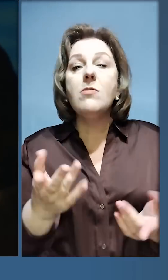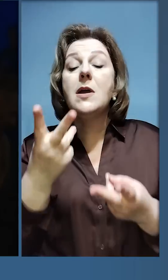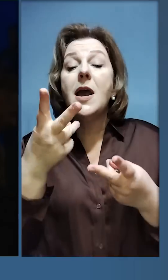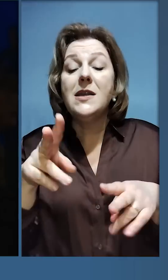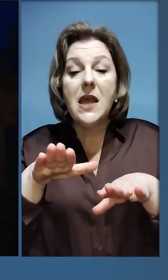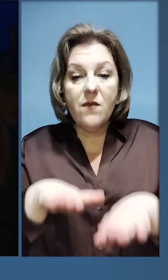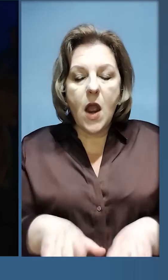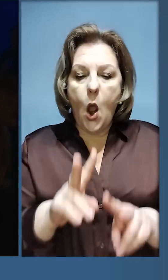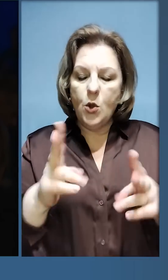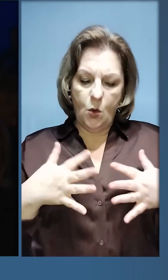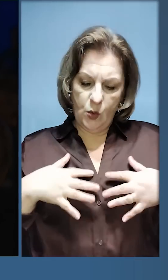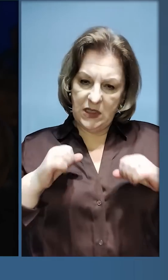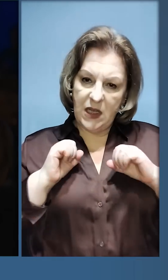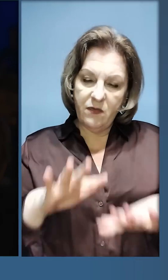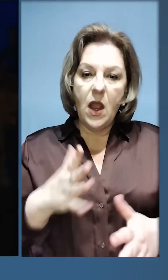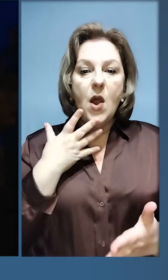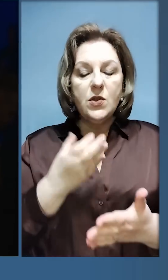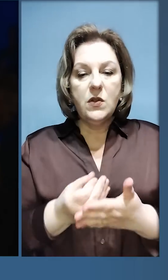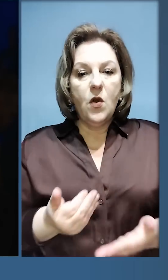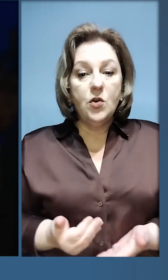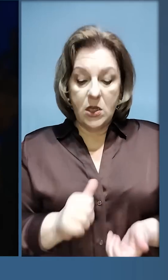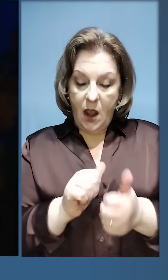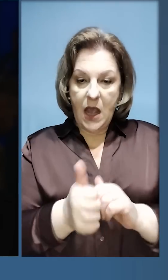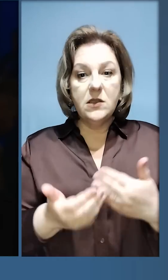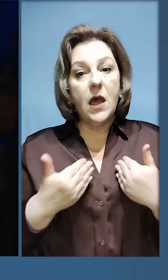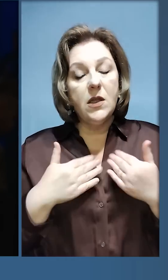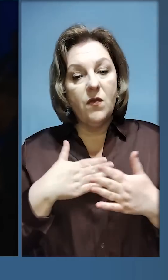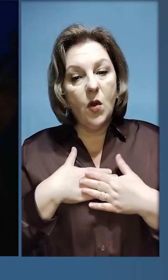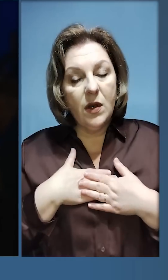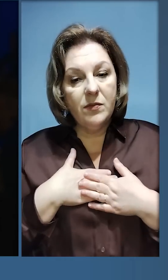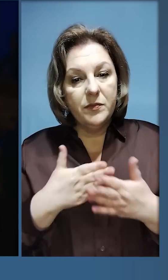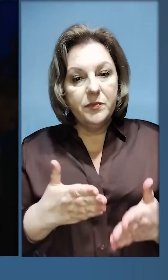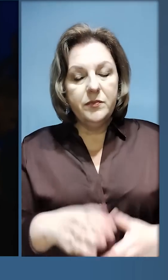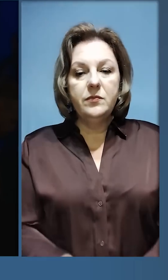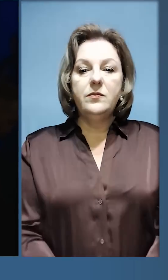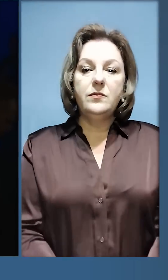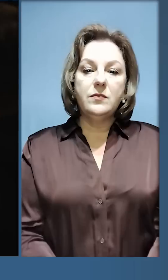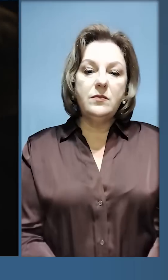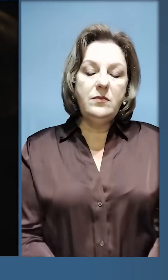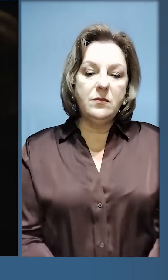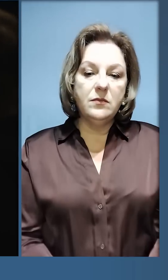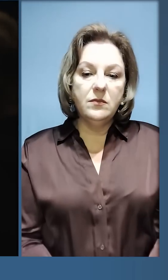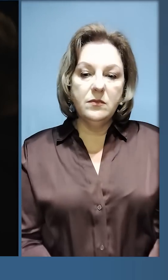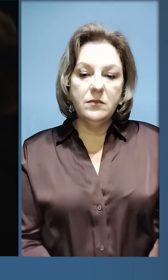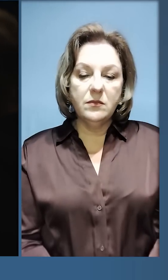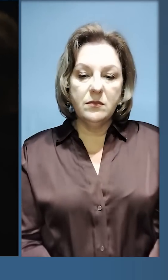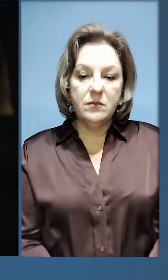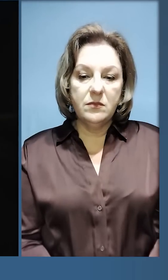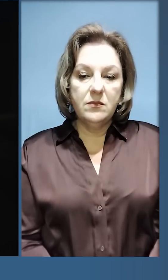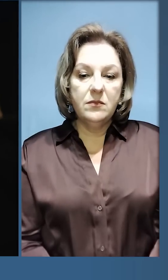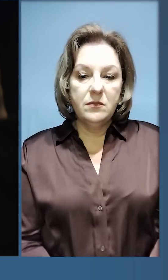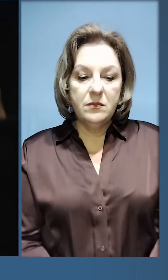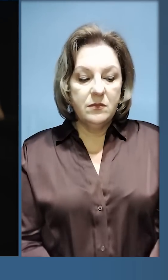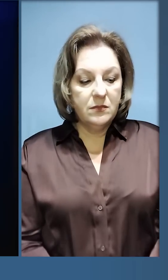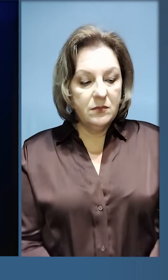того, що десь там хтось віддає своє життя за твоє. I believe I'm familiar with some rhetoric coming